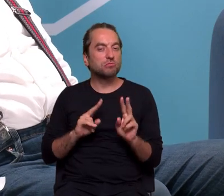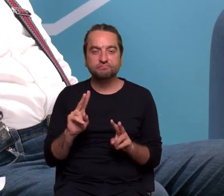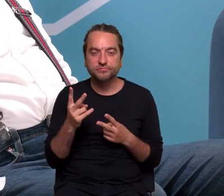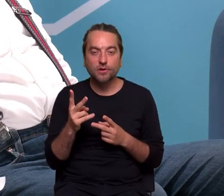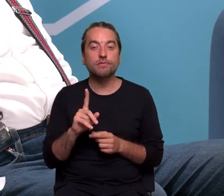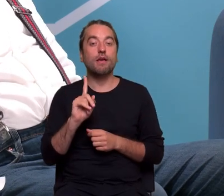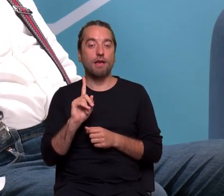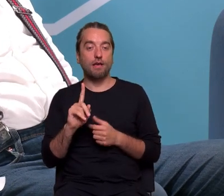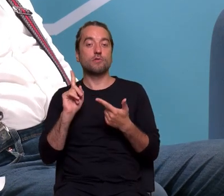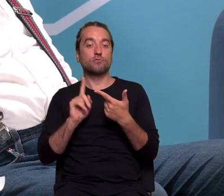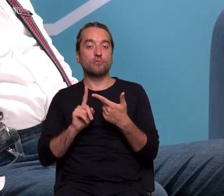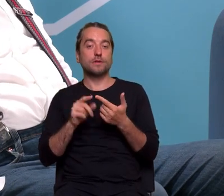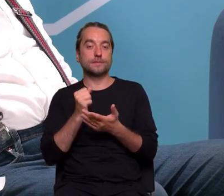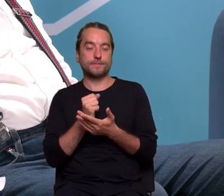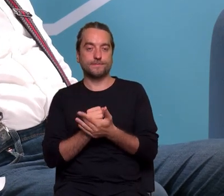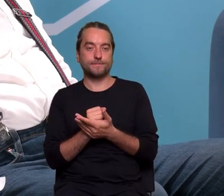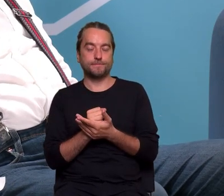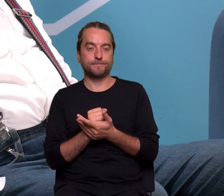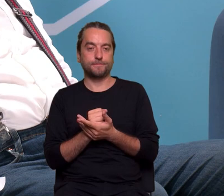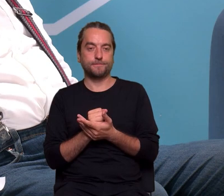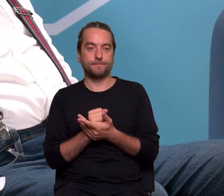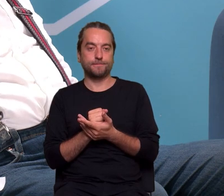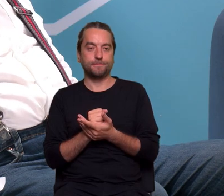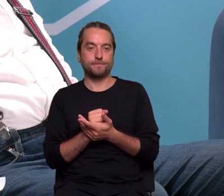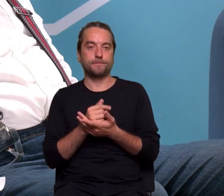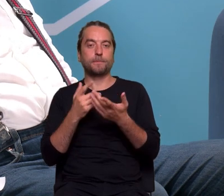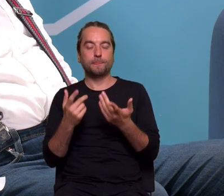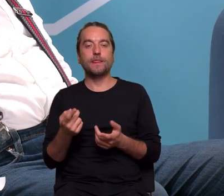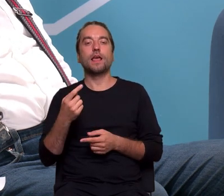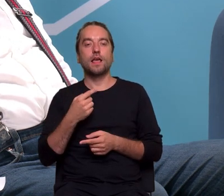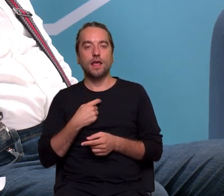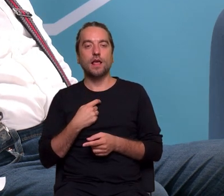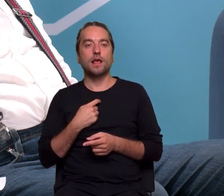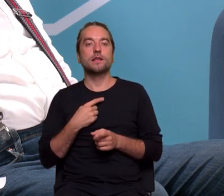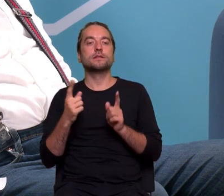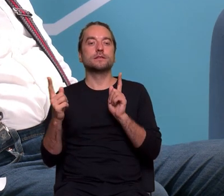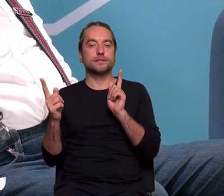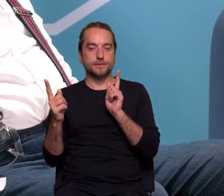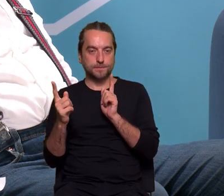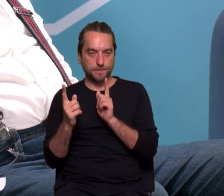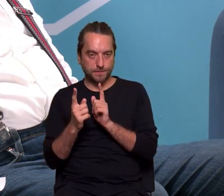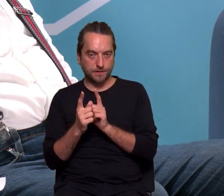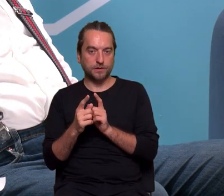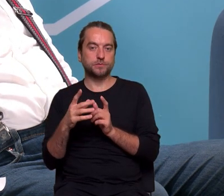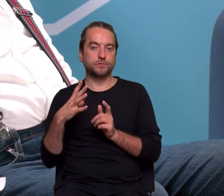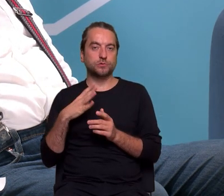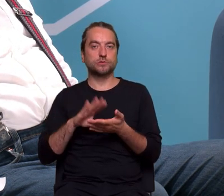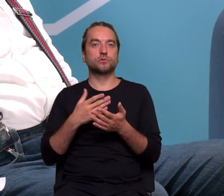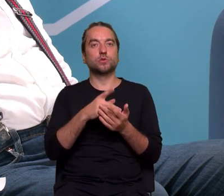pojawiają. Druga rzecz, którą chciałam powiedzieć, to, że spotkałam się już kilka razy z sytuacjami, kiedy